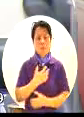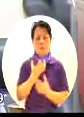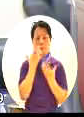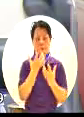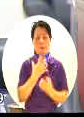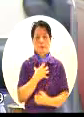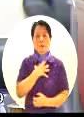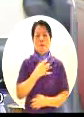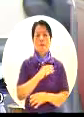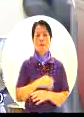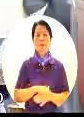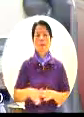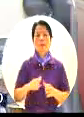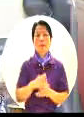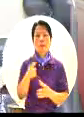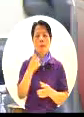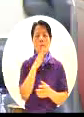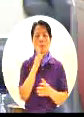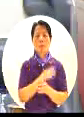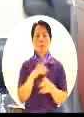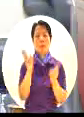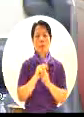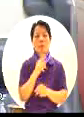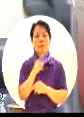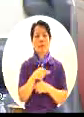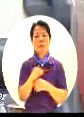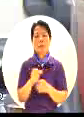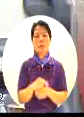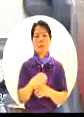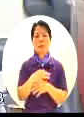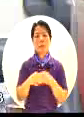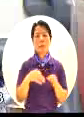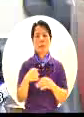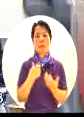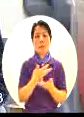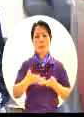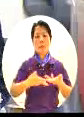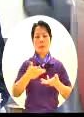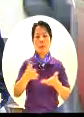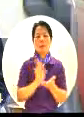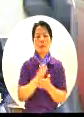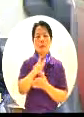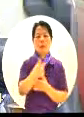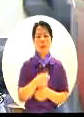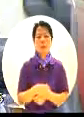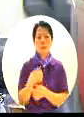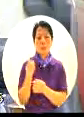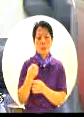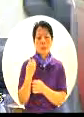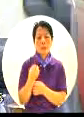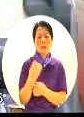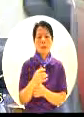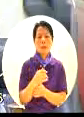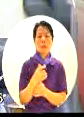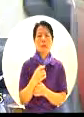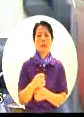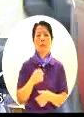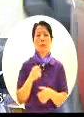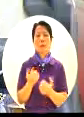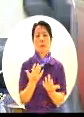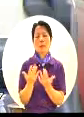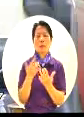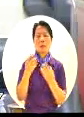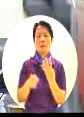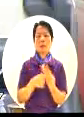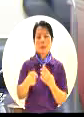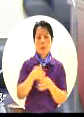啊，接着像电子商务，未来是一个新兴一个产业哈，啊，根据